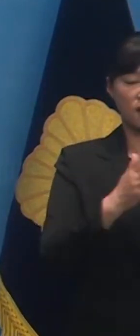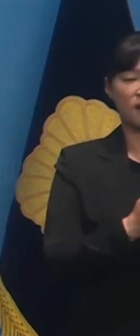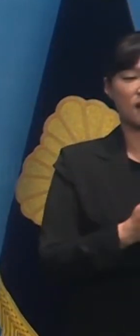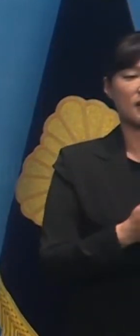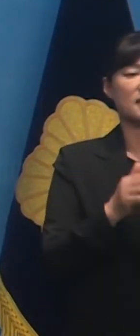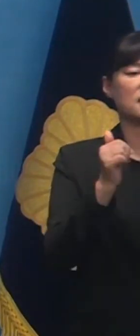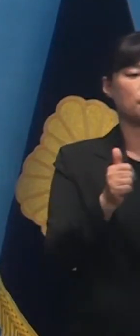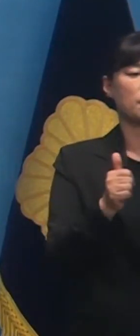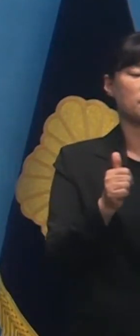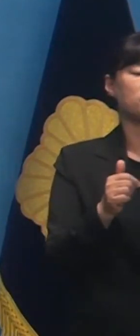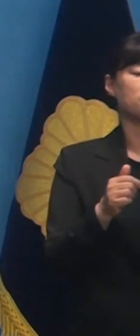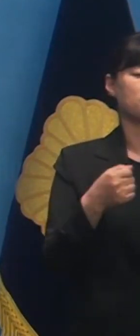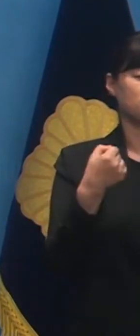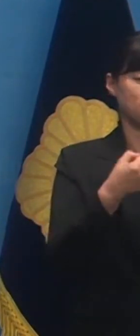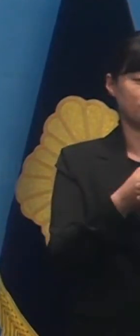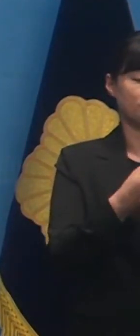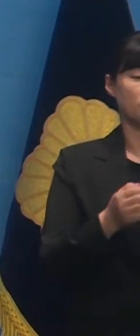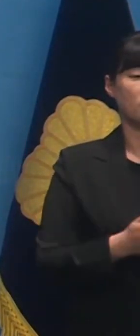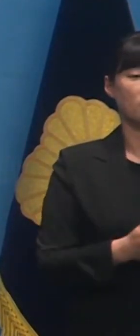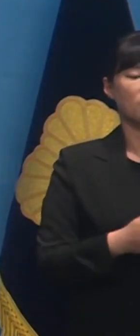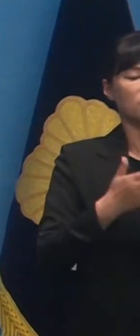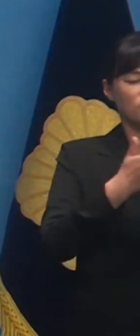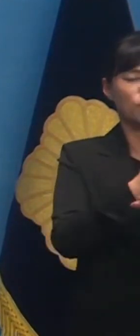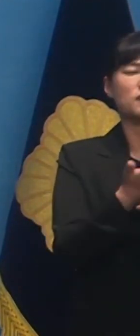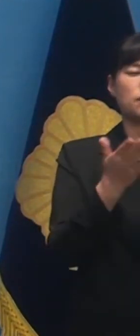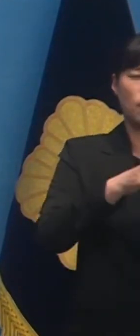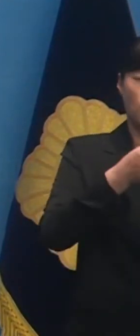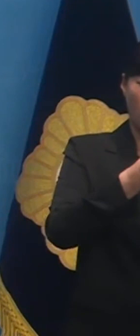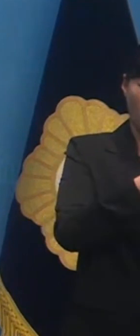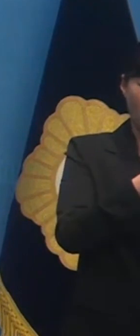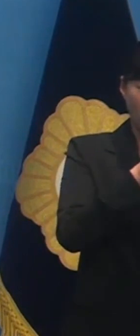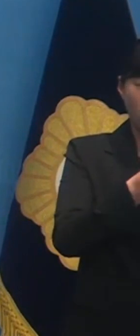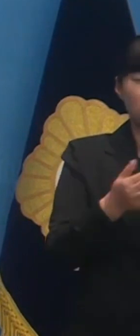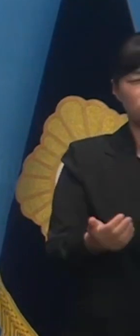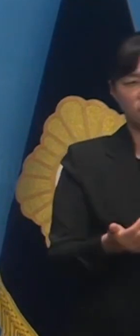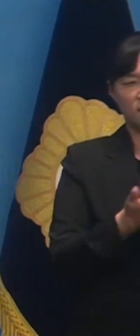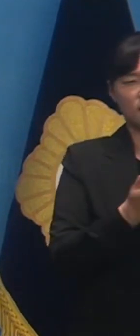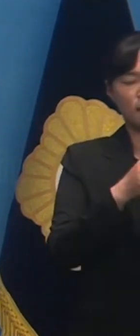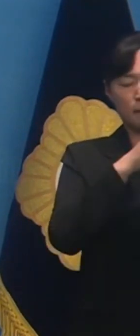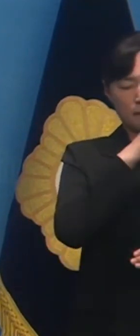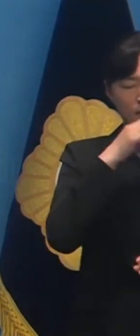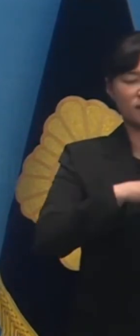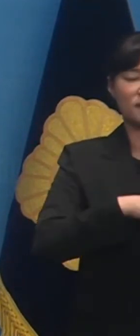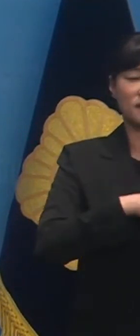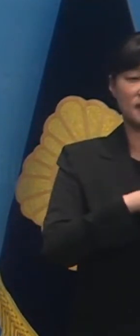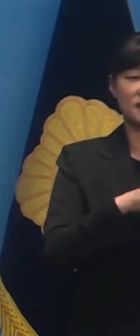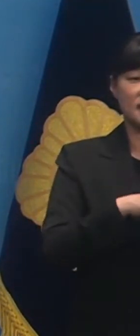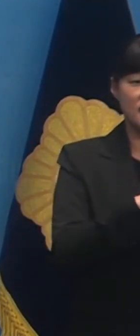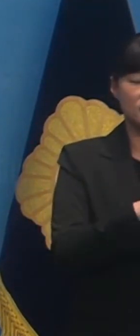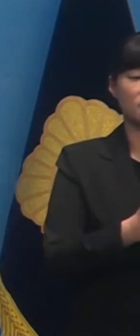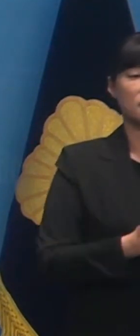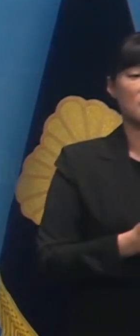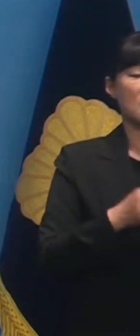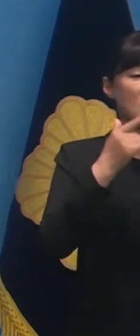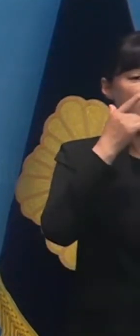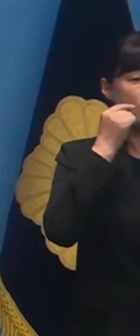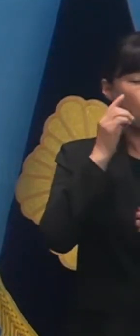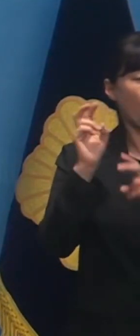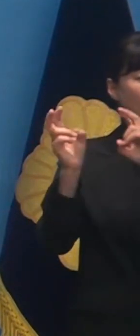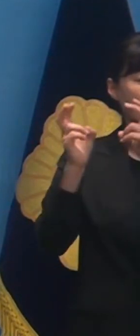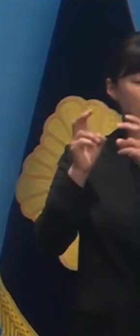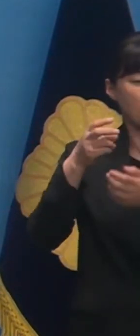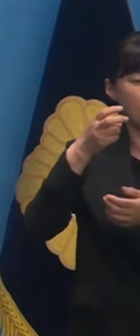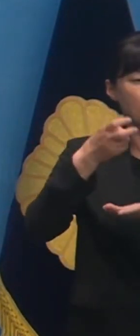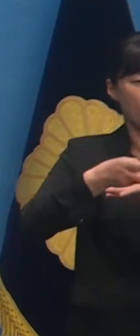판결입니다. 너무 늦었지만 반드시 실현되어야 했던 정의입니다. 일본 전범기업의